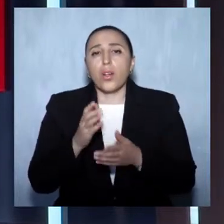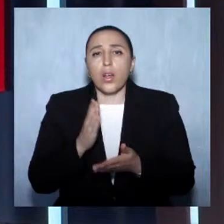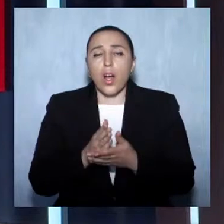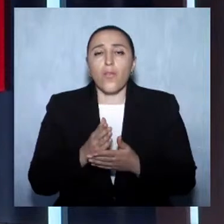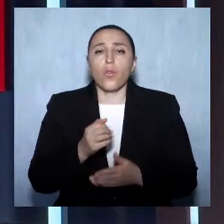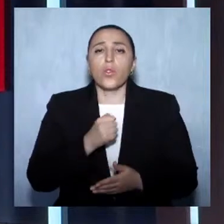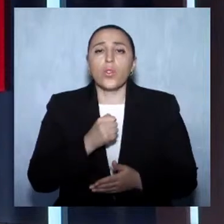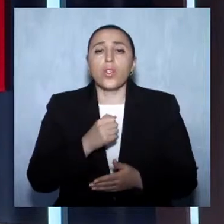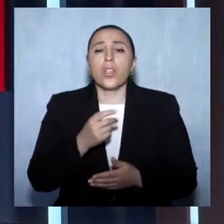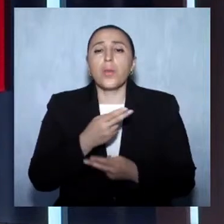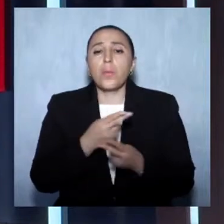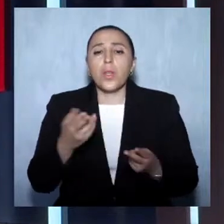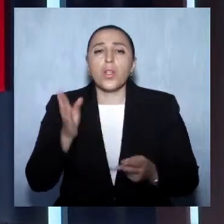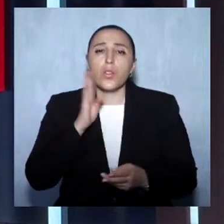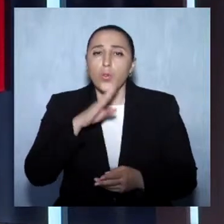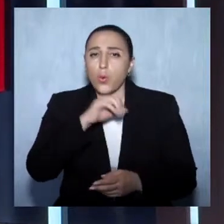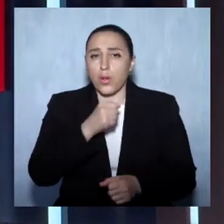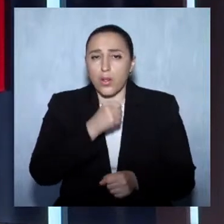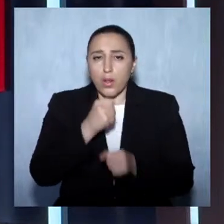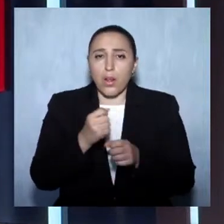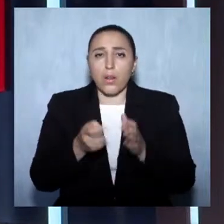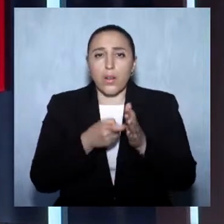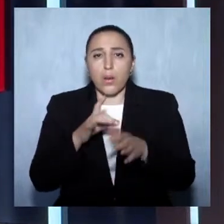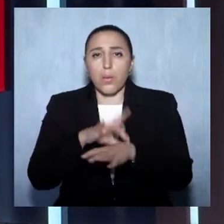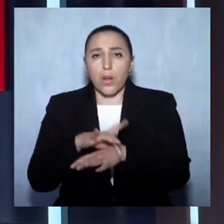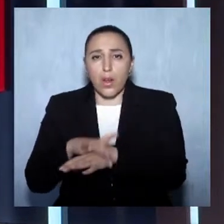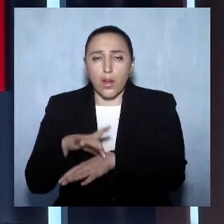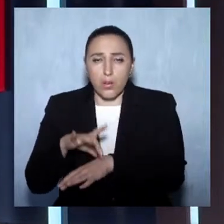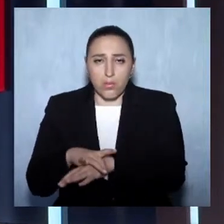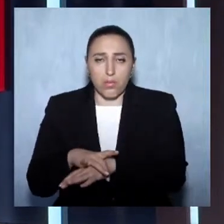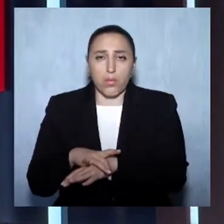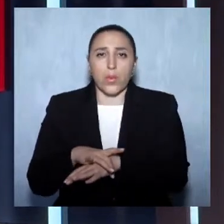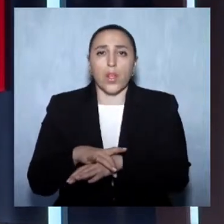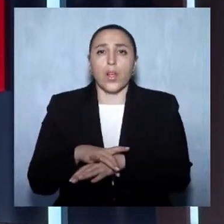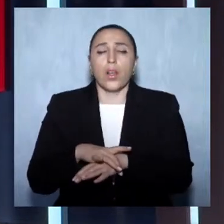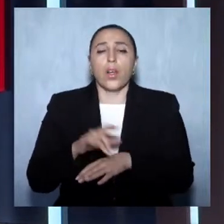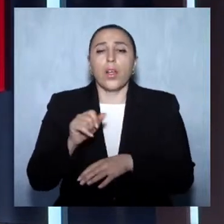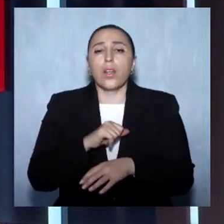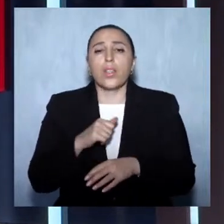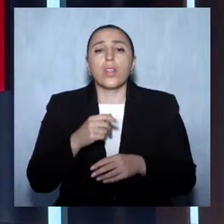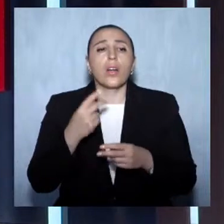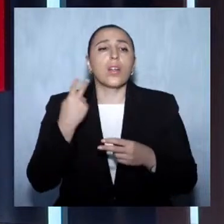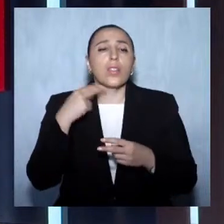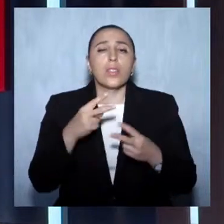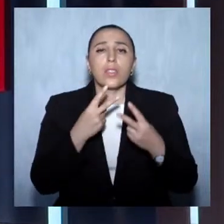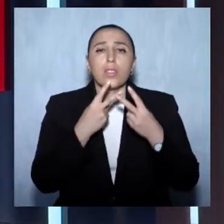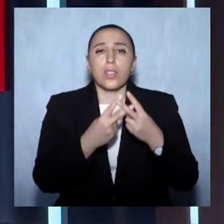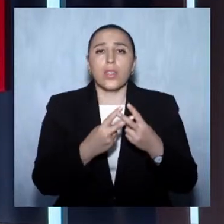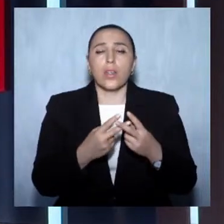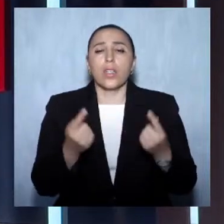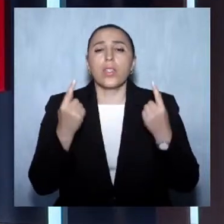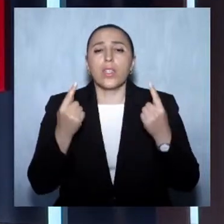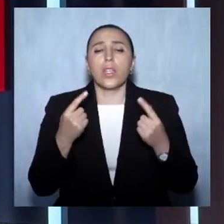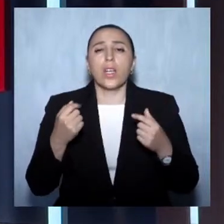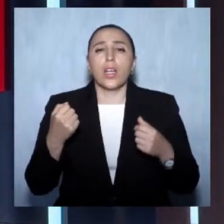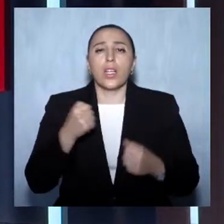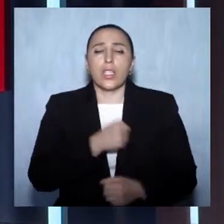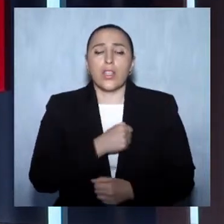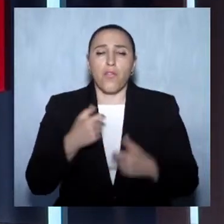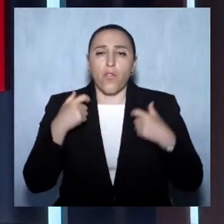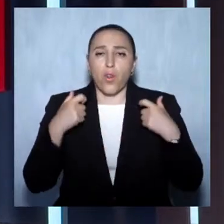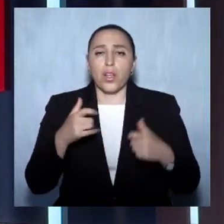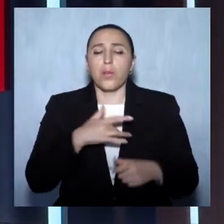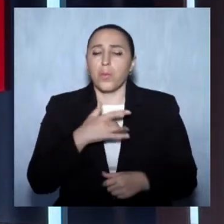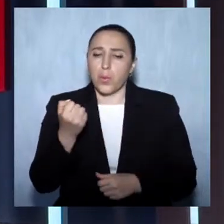են պարզելս ցավակների պատմասների վերականգնել եղելությունը։ Ամբաստանյալի աթոռին հայտնված բարձրաստիճան զինվորականներից մեկը,